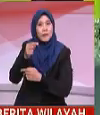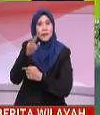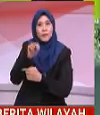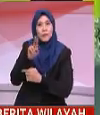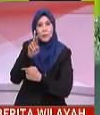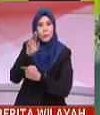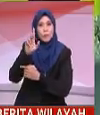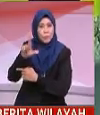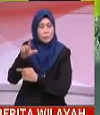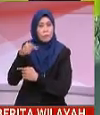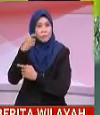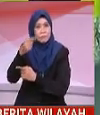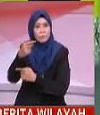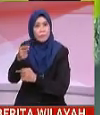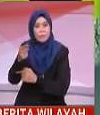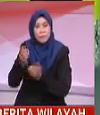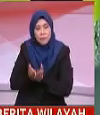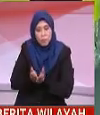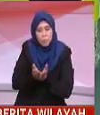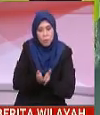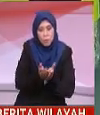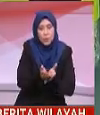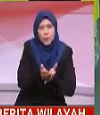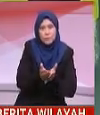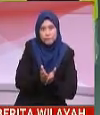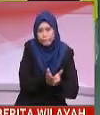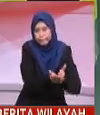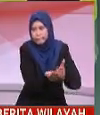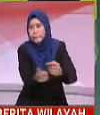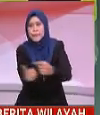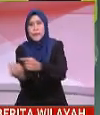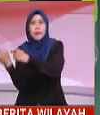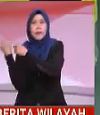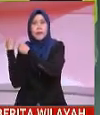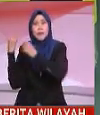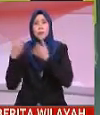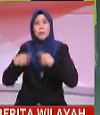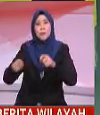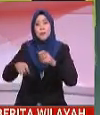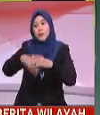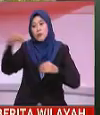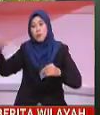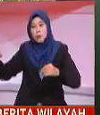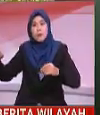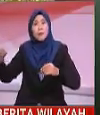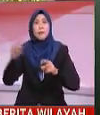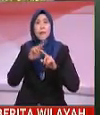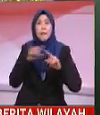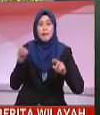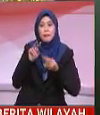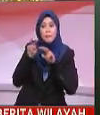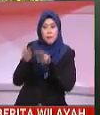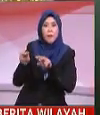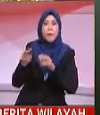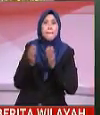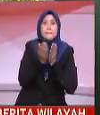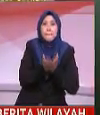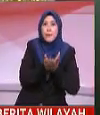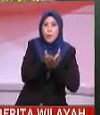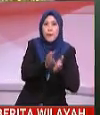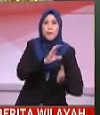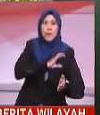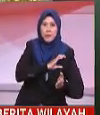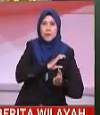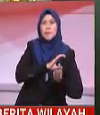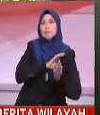Hizam Zakaria berkata, bot berkenaan telah berpatah balik ketika cuba keluar daripada perairan itu sejurus terlihat bot peronda